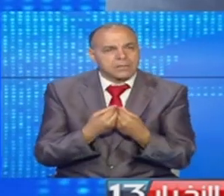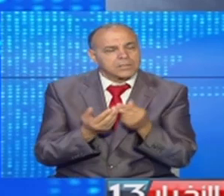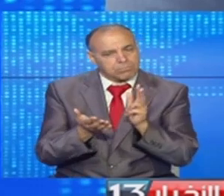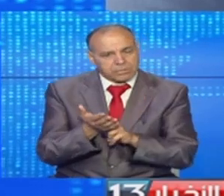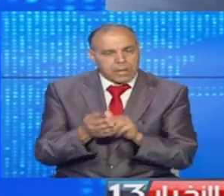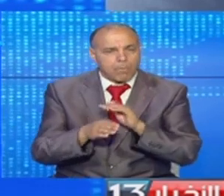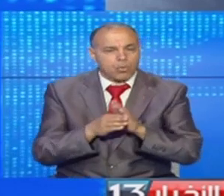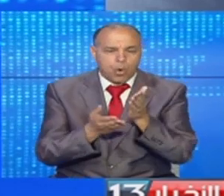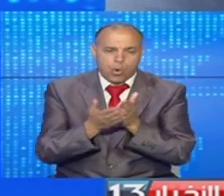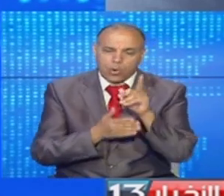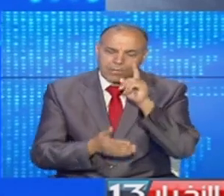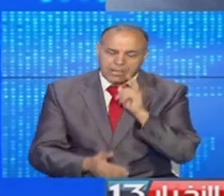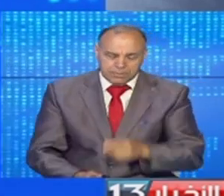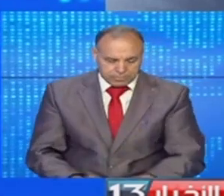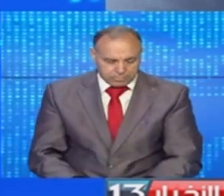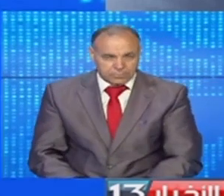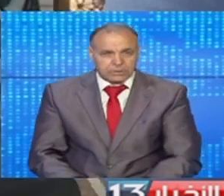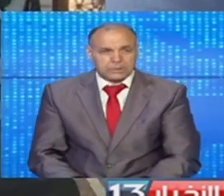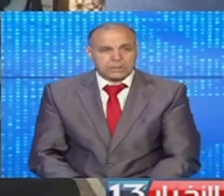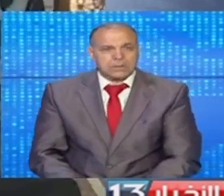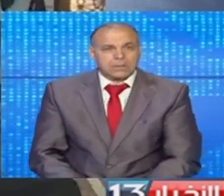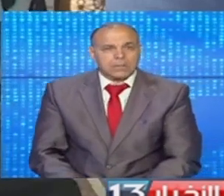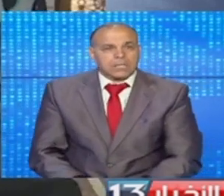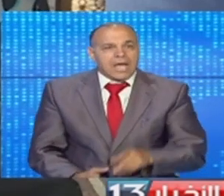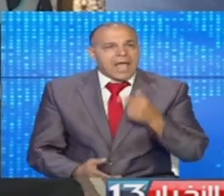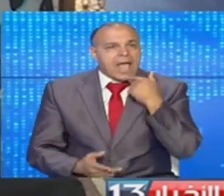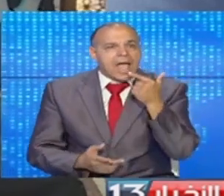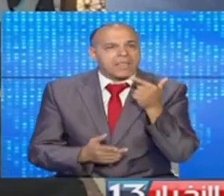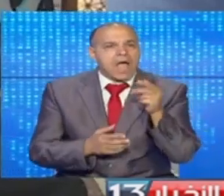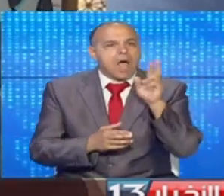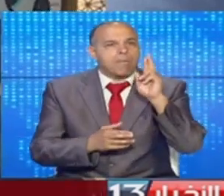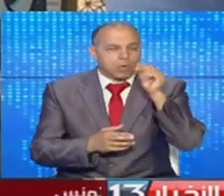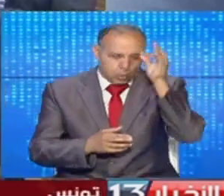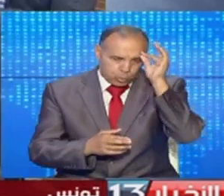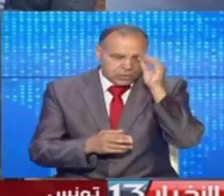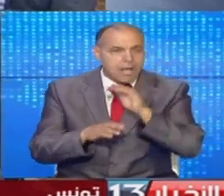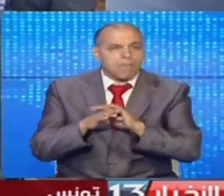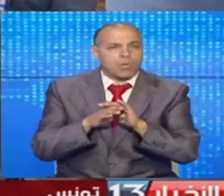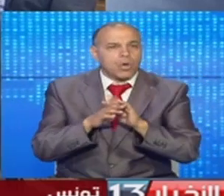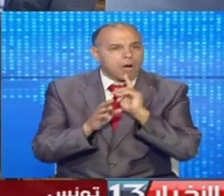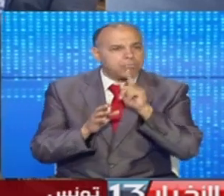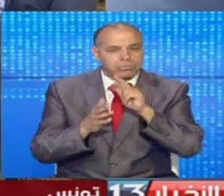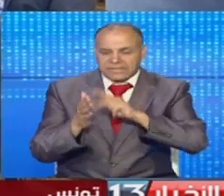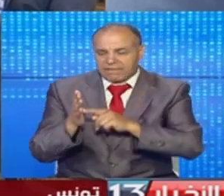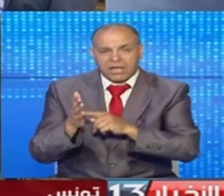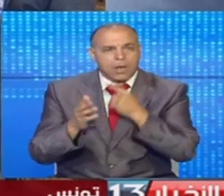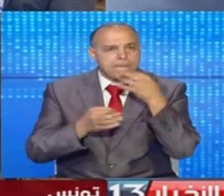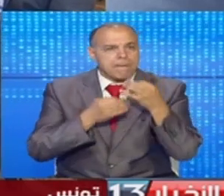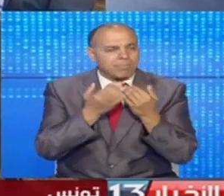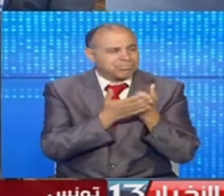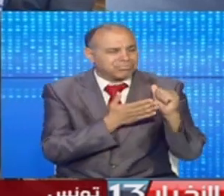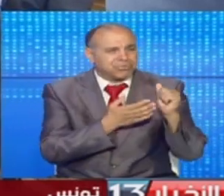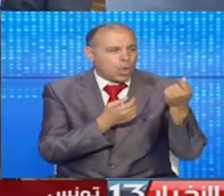الفاعلة في مجال حقوق المرأة. في إطار صياغة وإيداع التقرير الوطني المتعلق بتنفيذ اتفاقية القضاء على